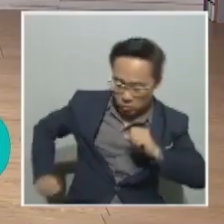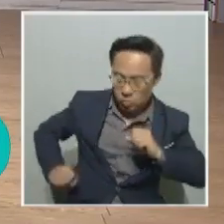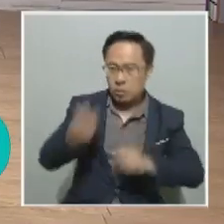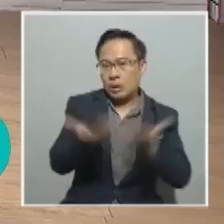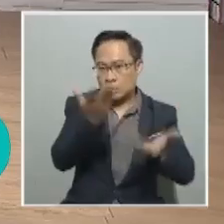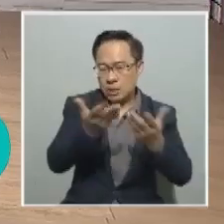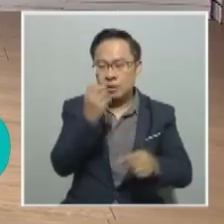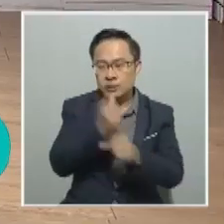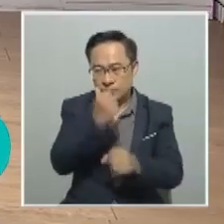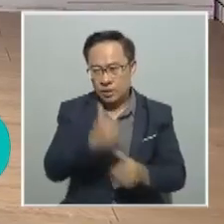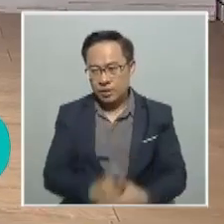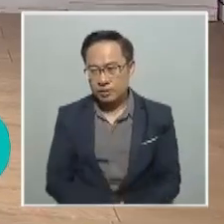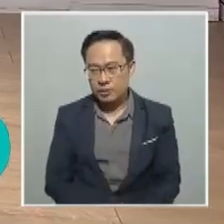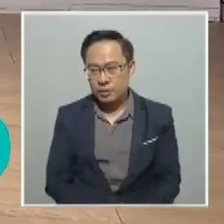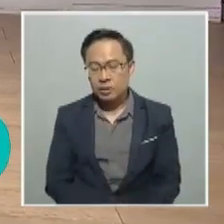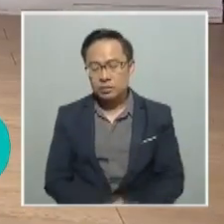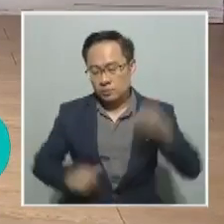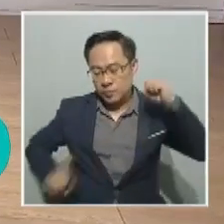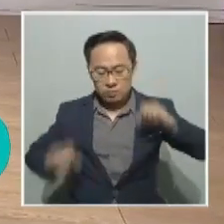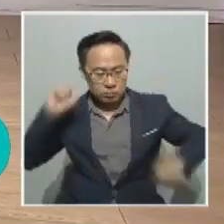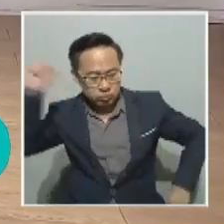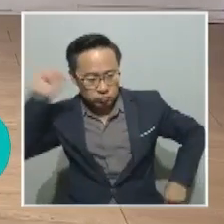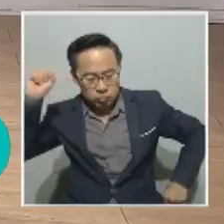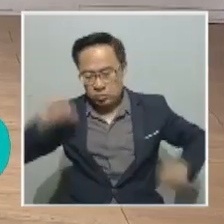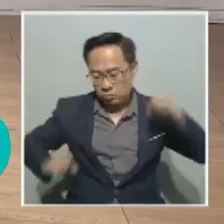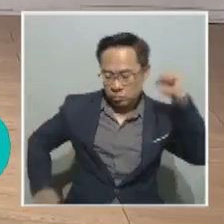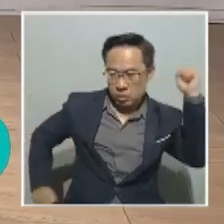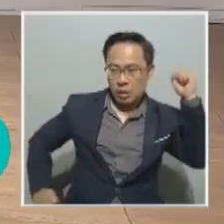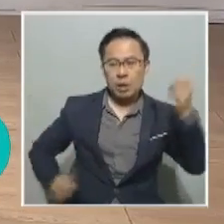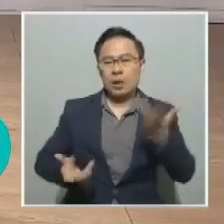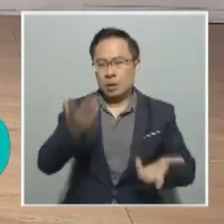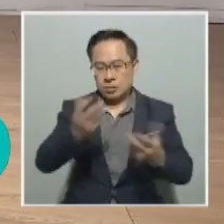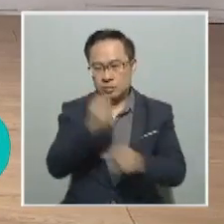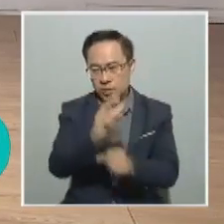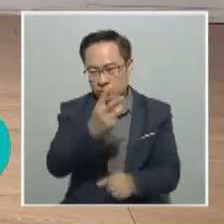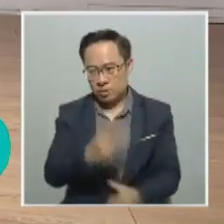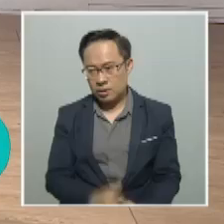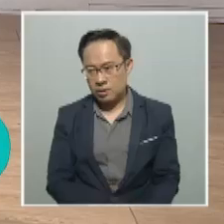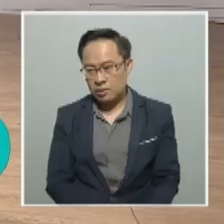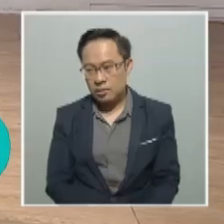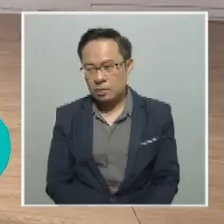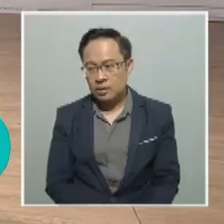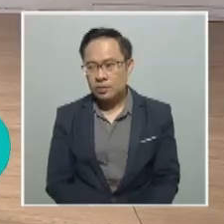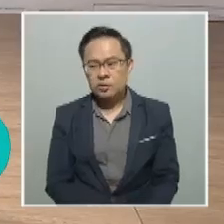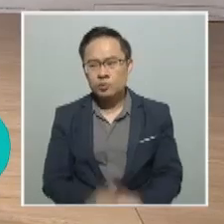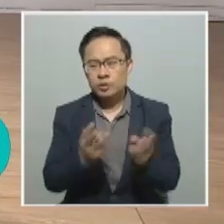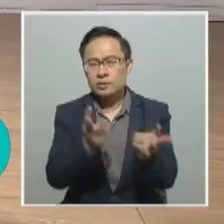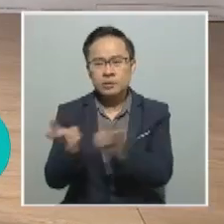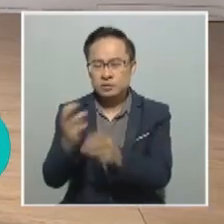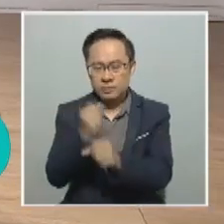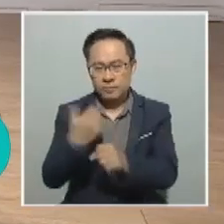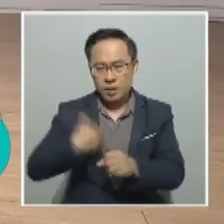งก็ได้ฝั่งขวาจับด้านล่างก็ได้ ว่าเรายืดโชว ์ยืดโชว์ ยืดโชว ์ทำได้ไหม ท่าเนี้ยเหรอทำไมทำไม่ได้อะ สบายมากเล